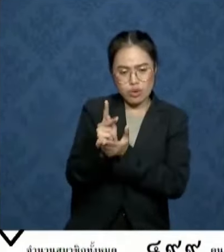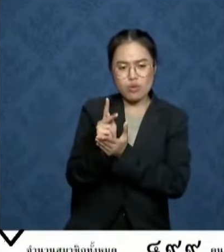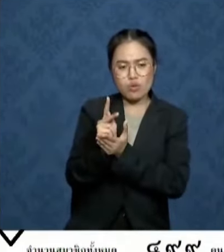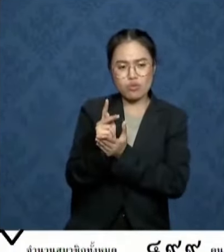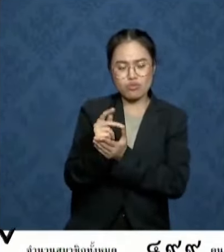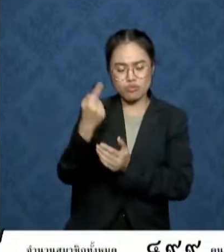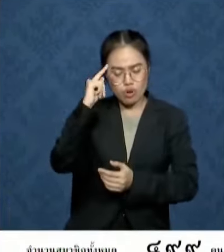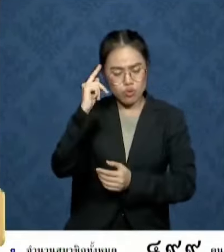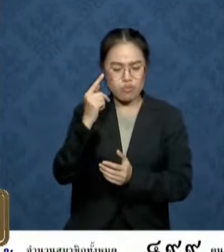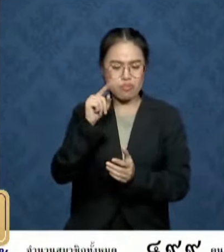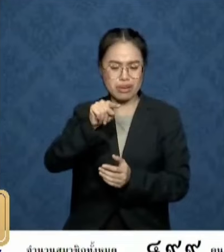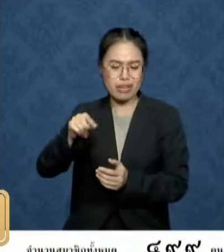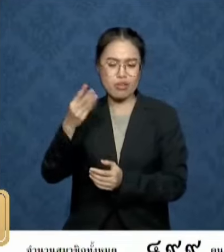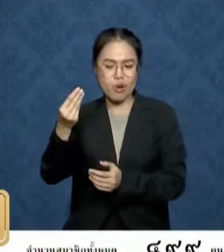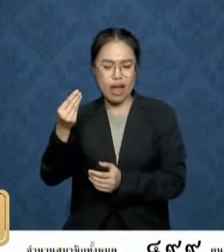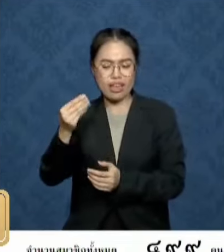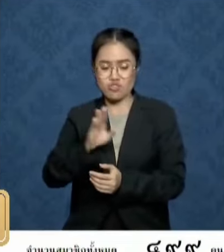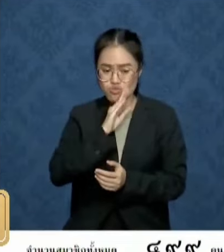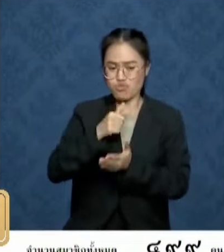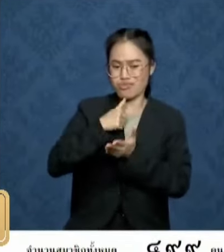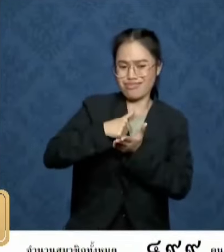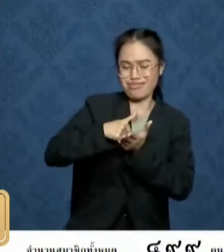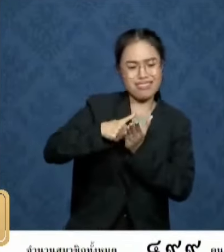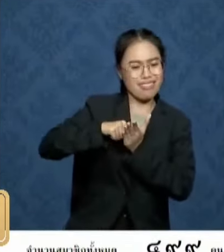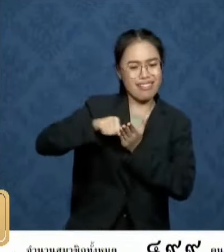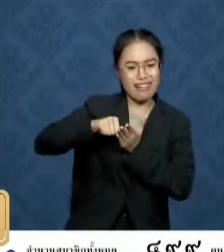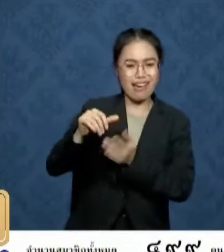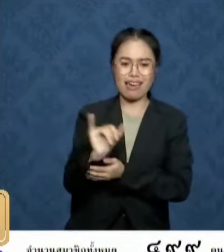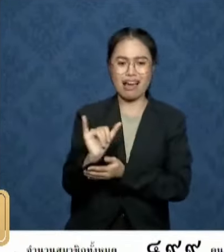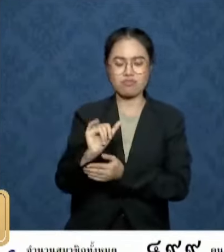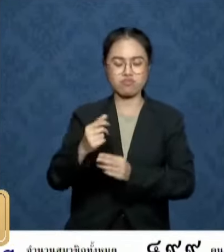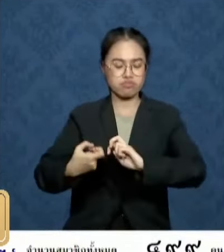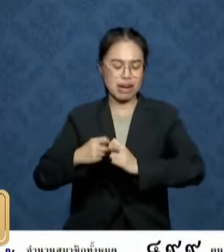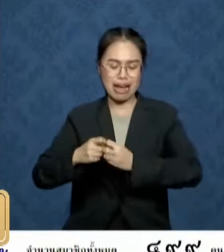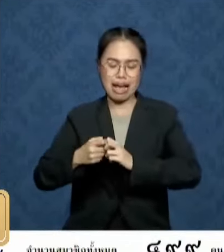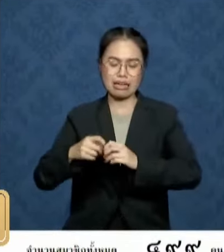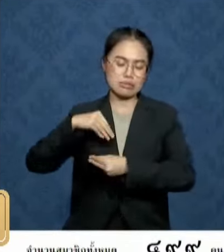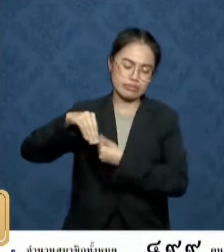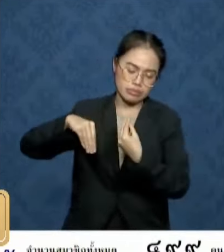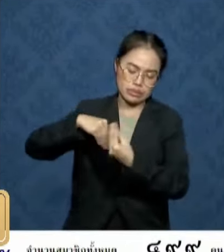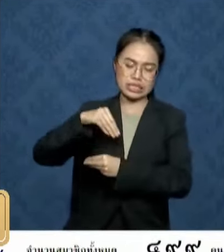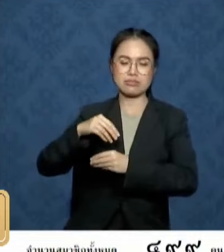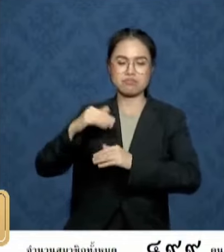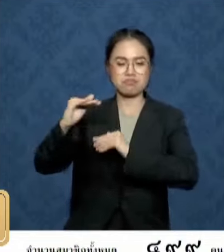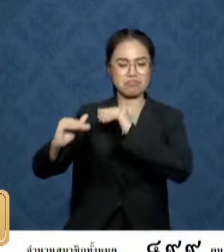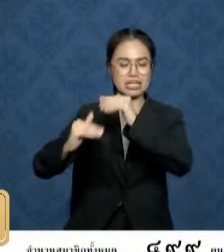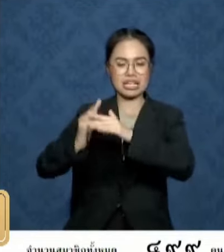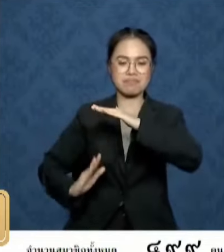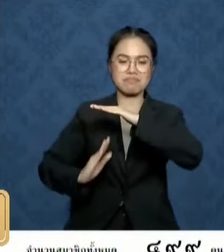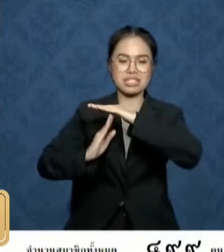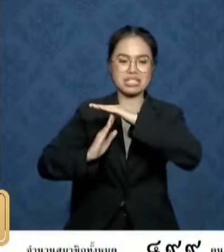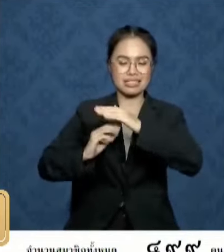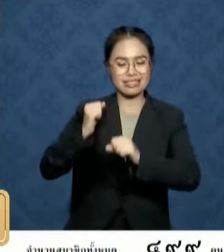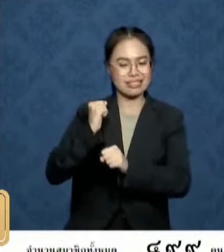เซนต ของ gdp เนี่ยถ้า หาก ไม ได รั การ แก้ ไข นะครับะ ย ่อม จะ กด ดน การ เติบต ข เสษฐกิ ไทยอย่ แน่ นอน